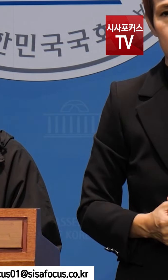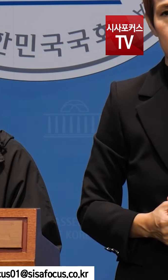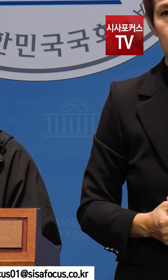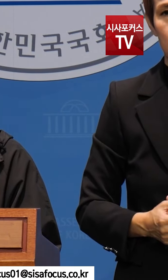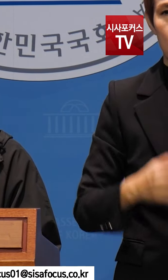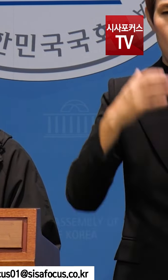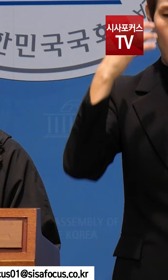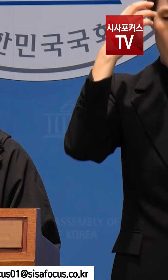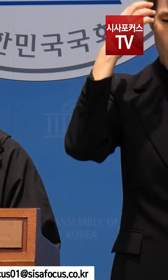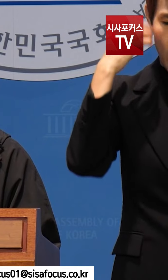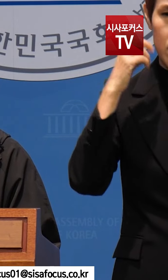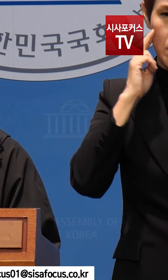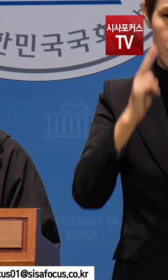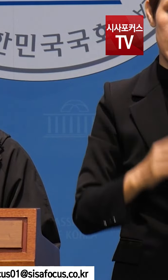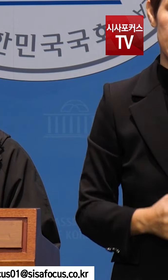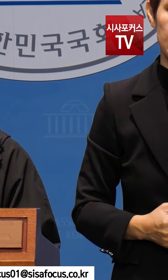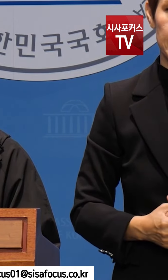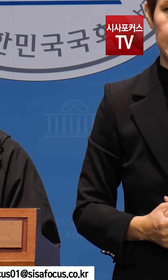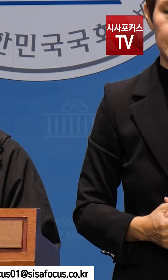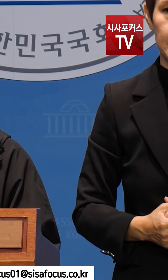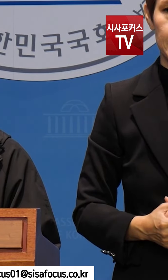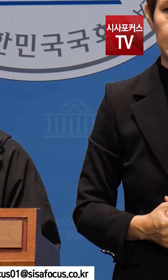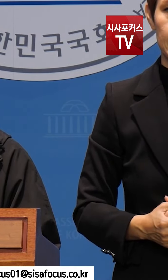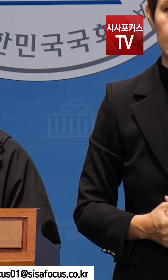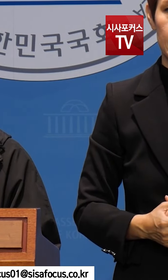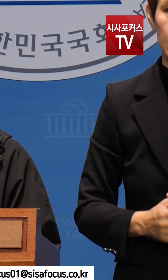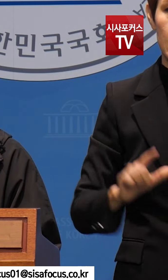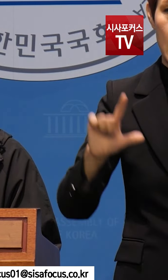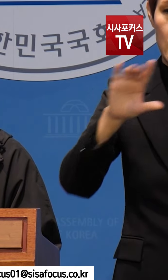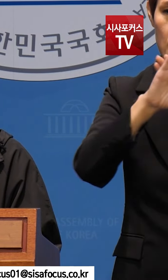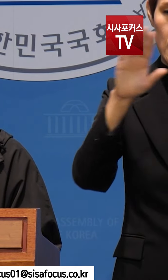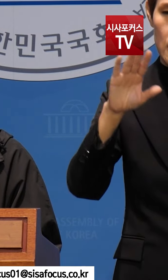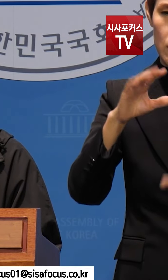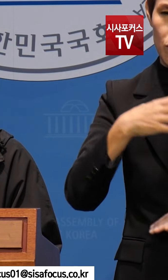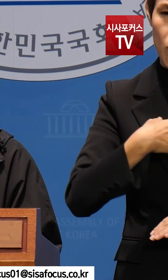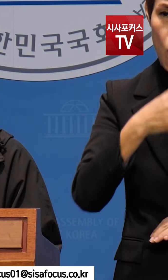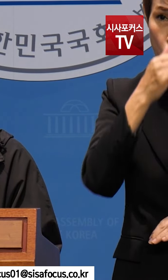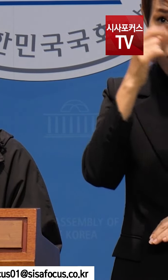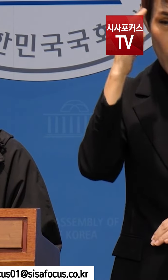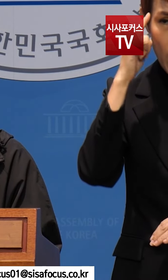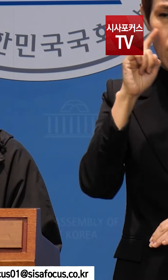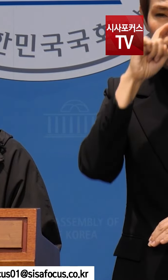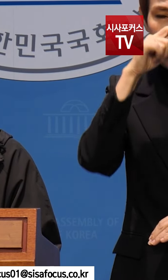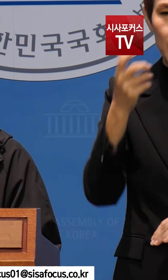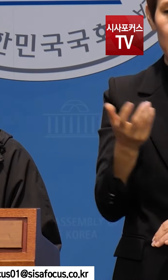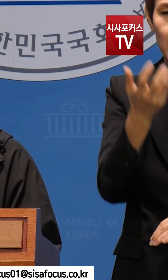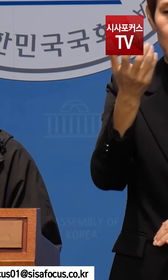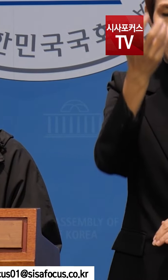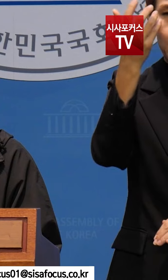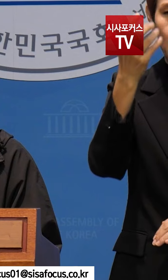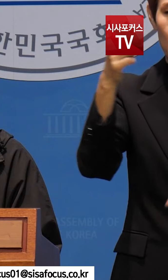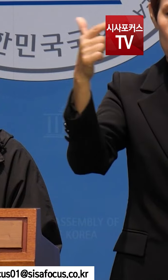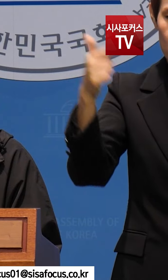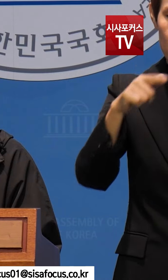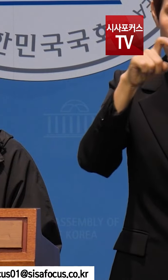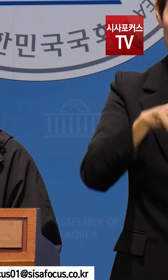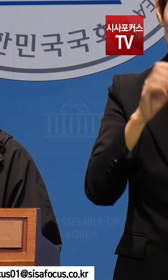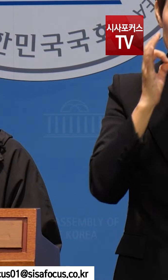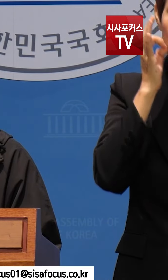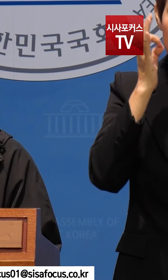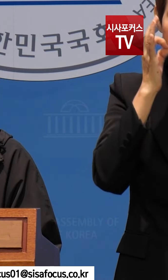느낀 여름이었습니다 우리는 이상 기후의 원인인 온실가스를 줄이기 위해 노력하자고 말하고